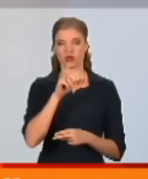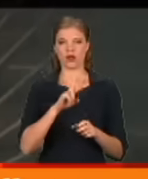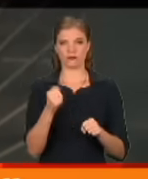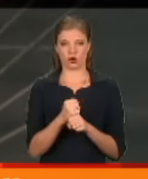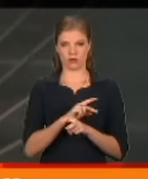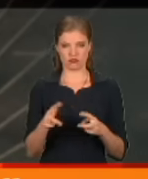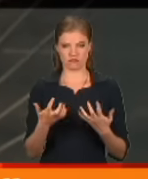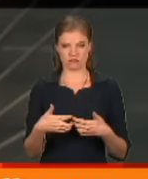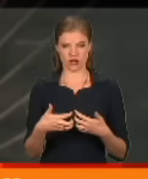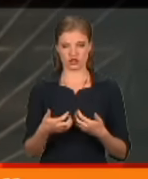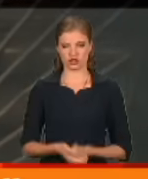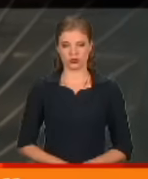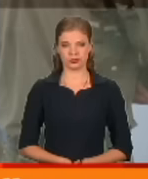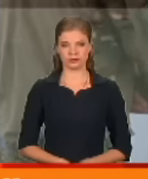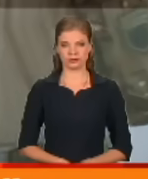машини.